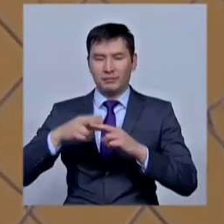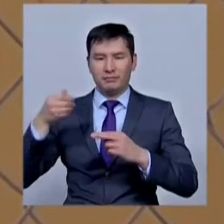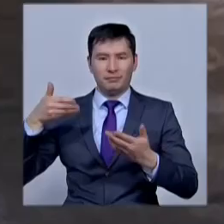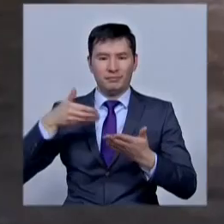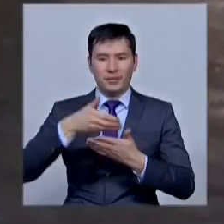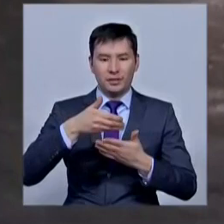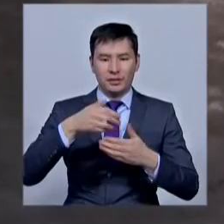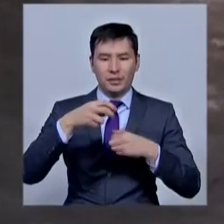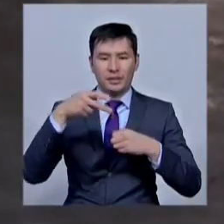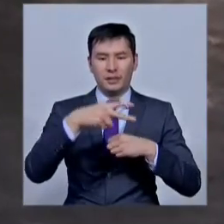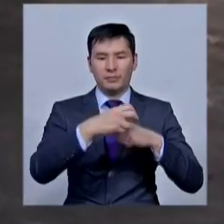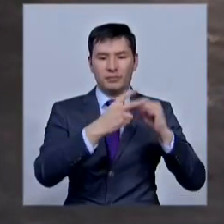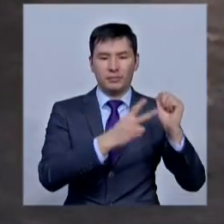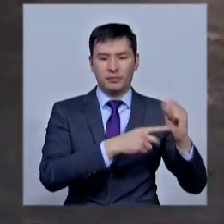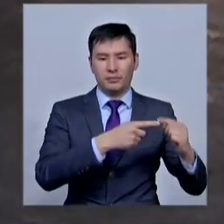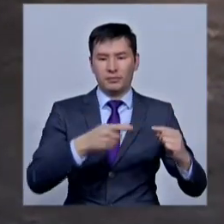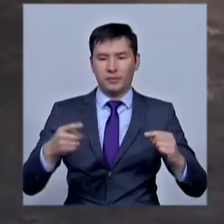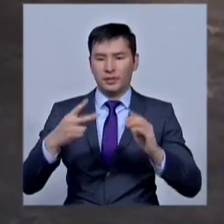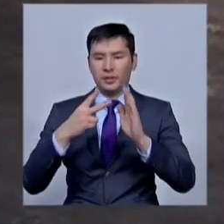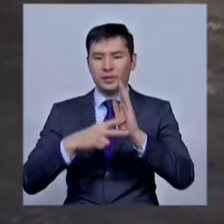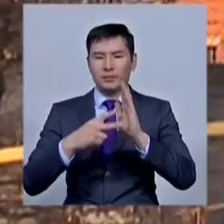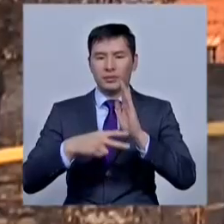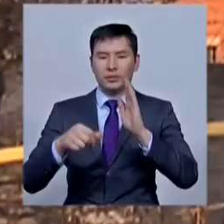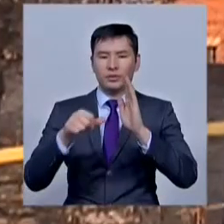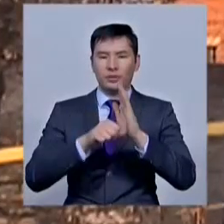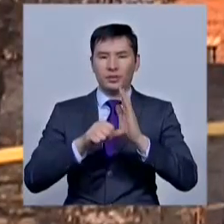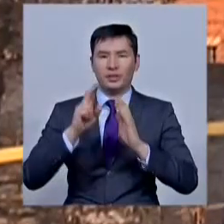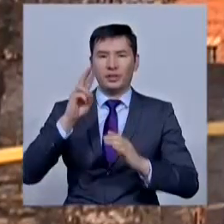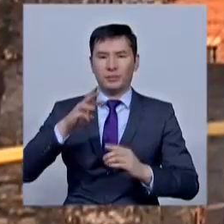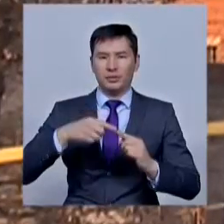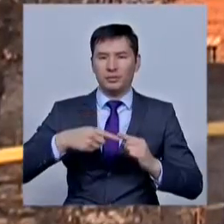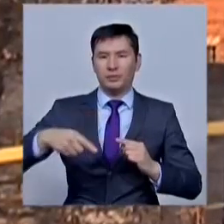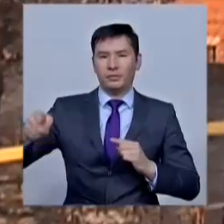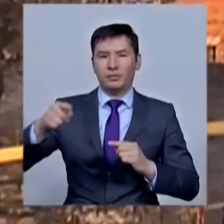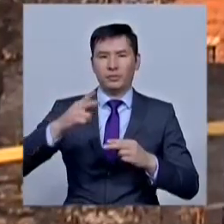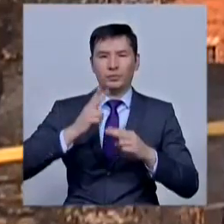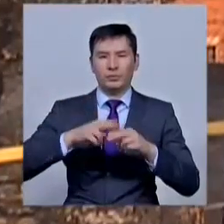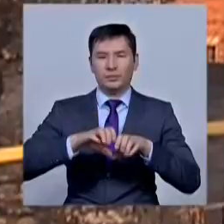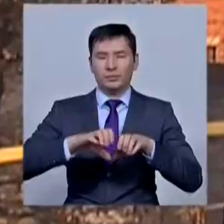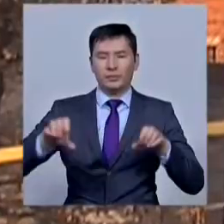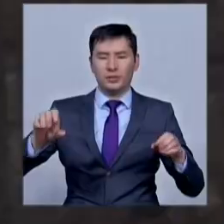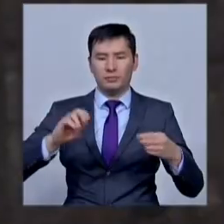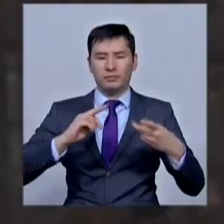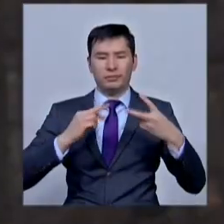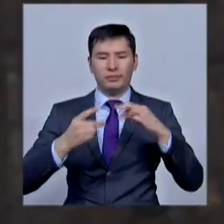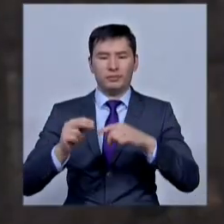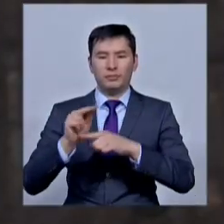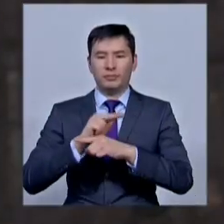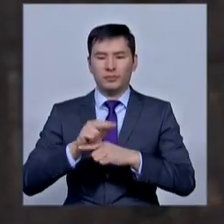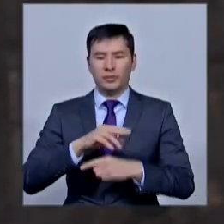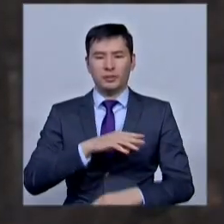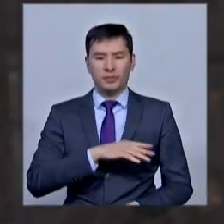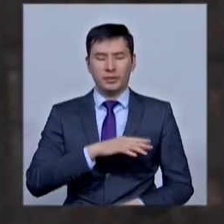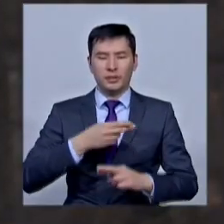аясында 2017 жылдан бері 76 шақырым ескірген құбыр ауыстырылып, 266 шақырым жаңа газ құбыры жүргізілген.